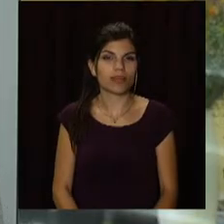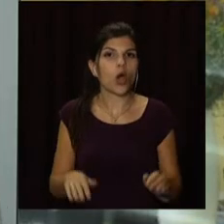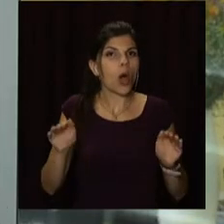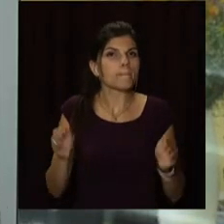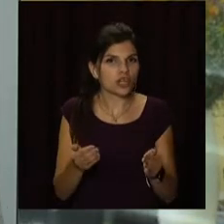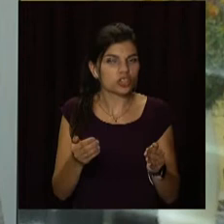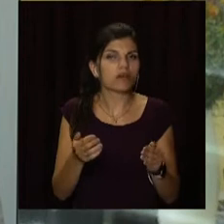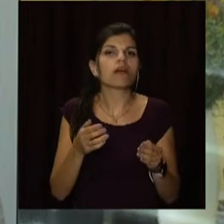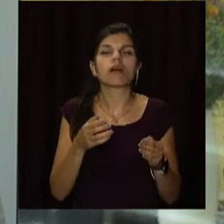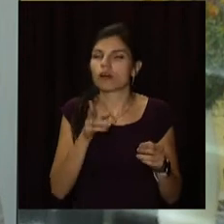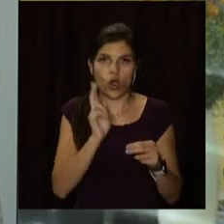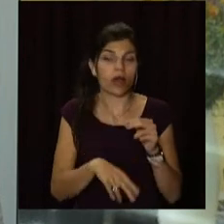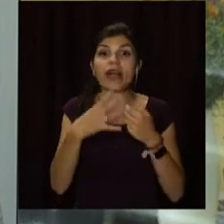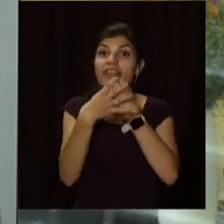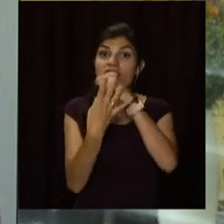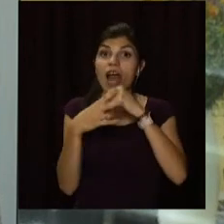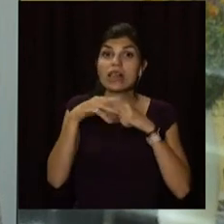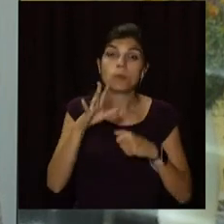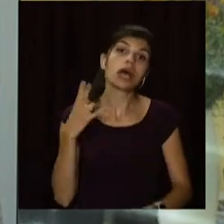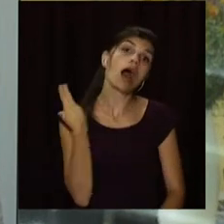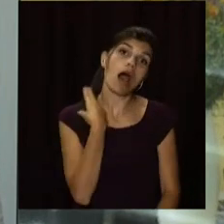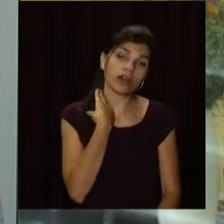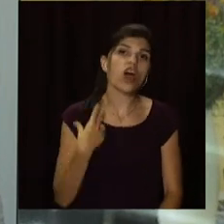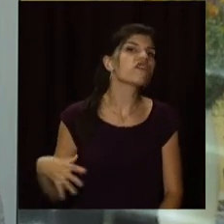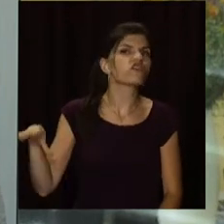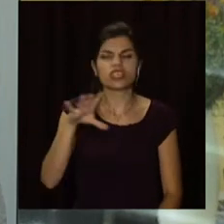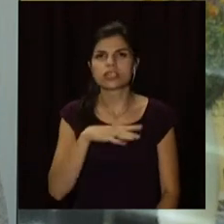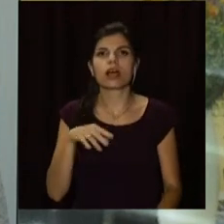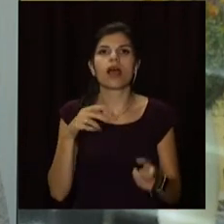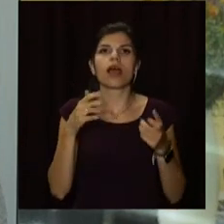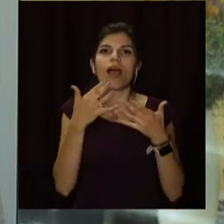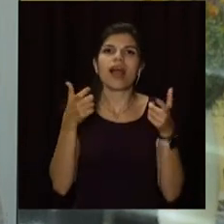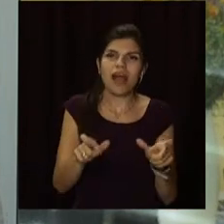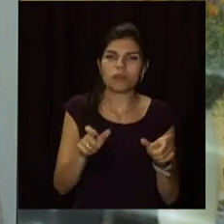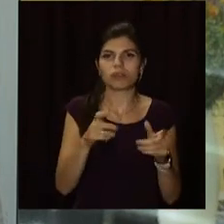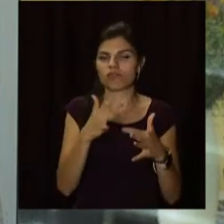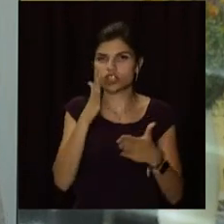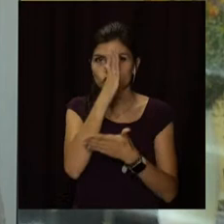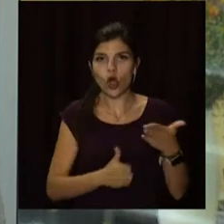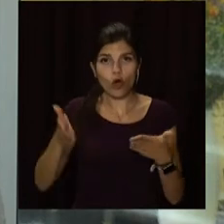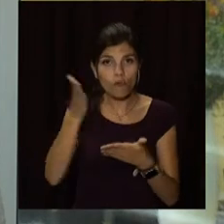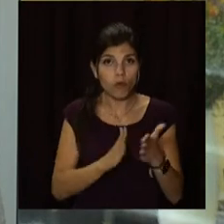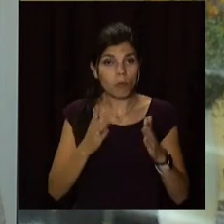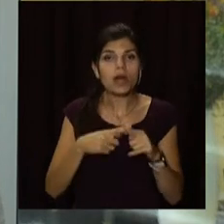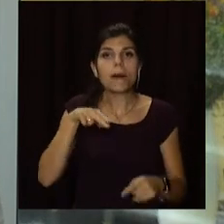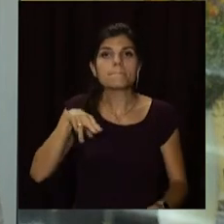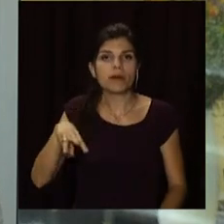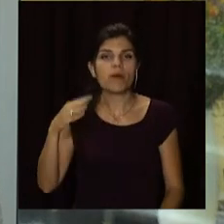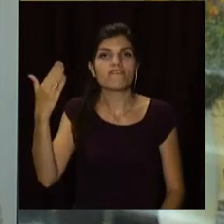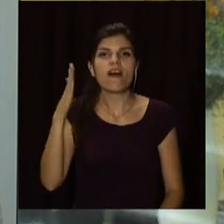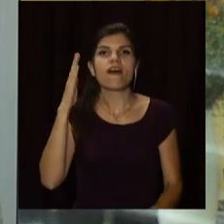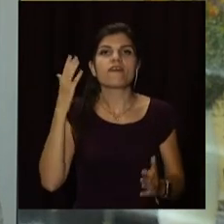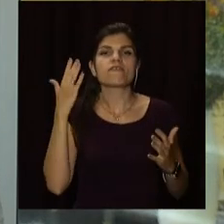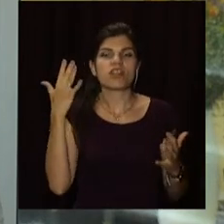Обмеженням кінець. З 19 липня в Англії скасують всі протиепідемічні заходи. Про це повідомив прем'єр-міністр